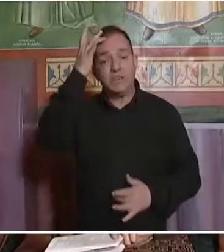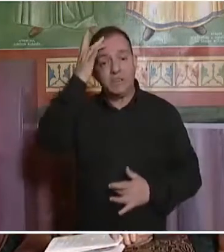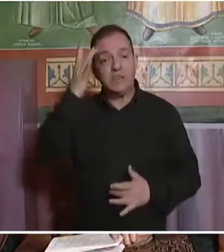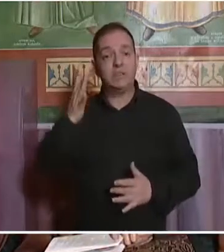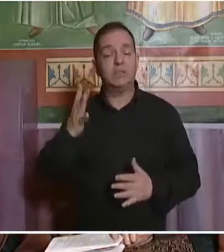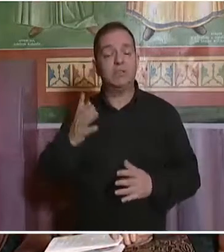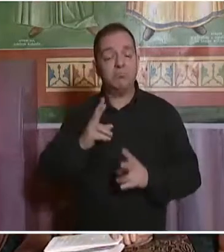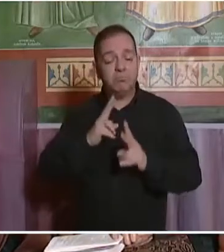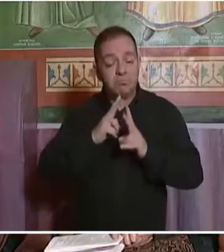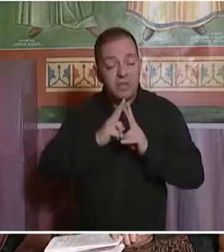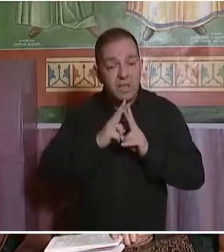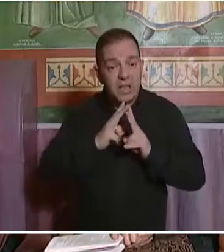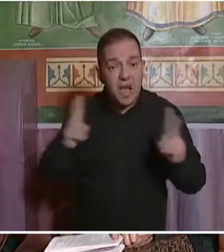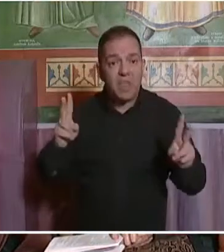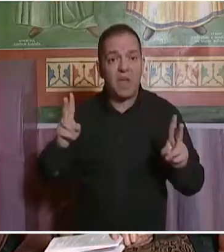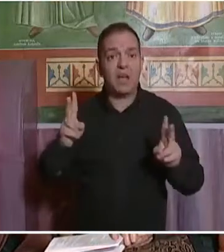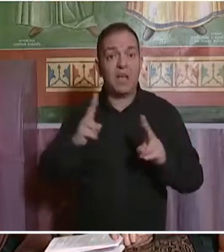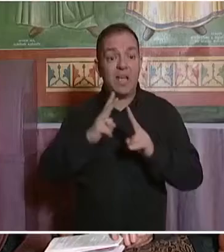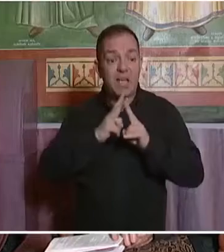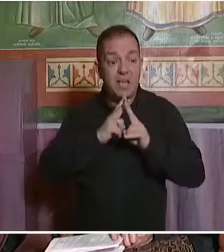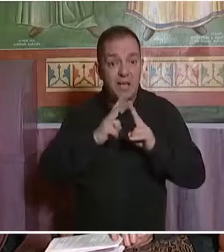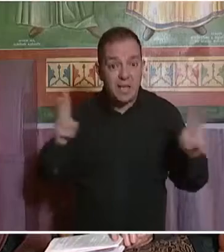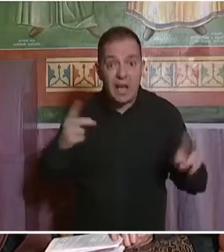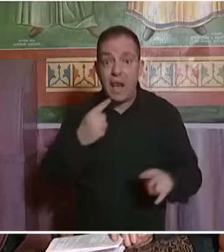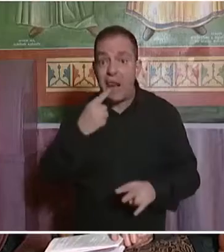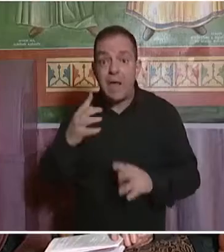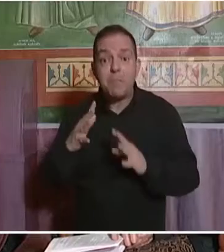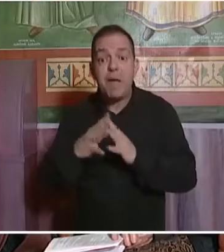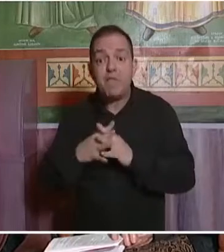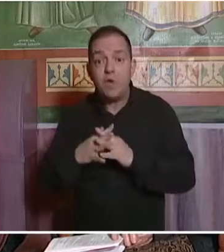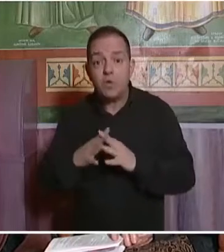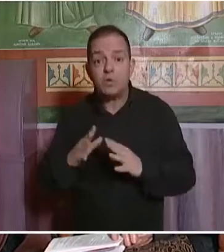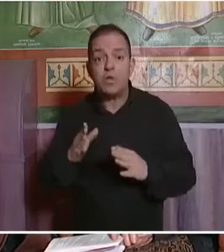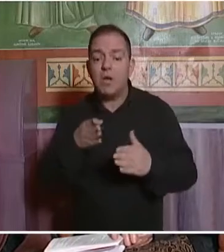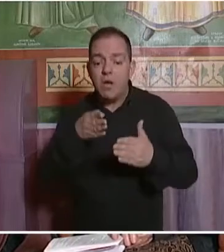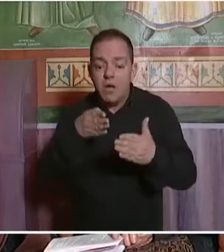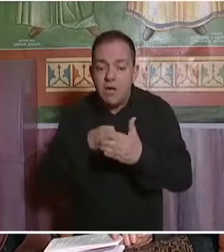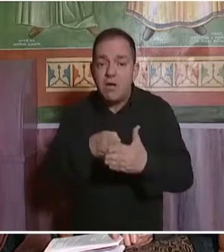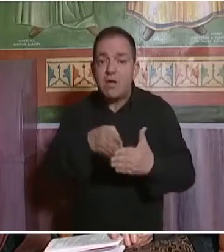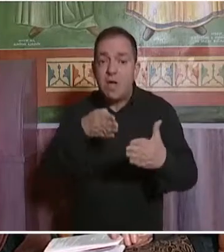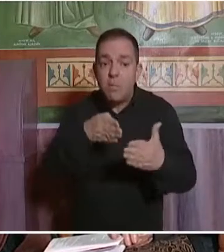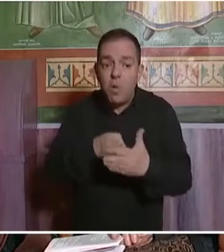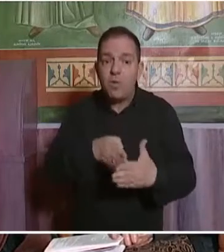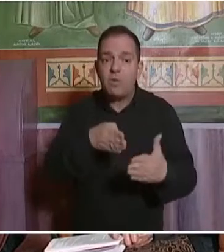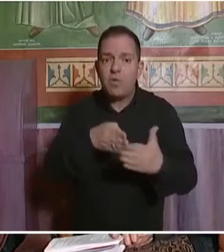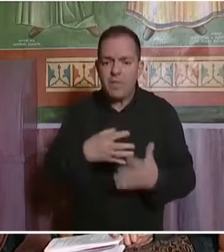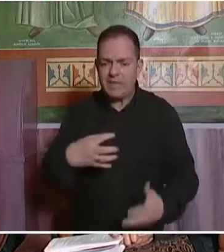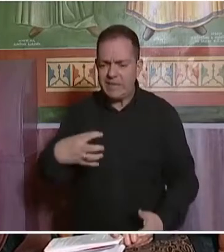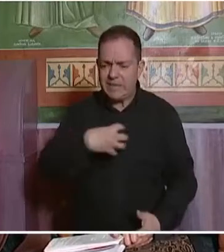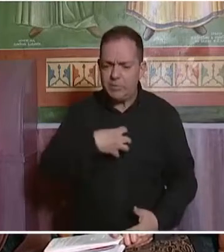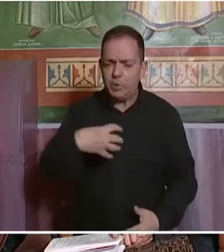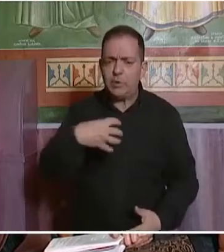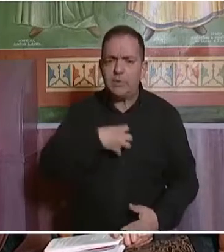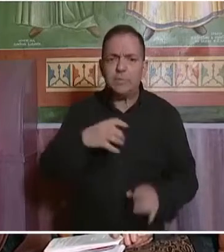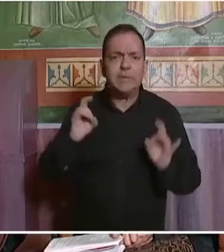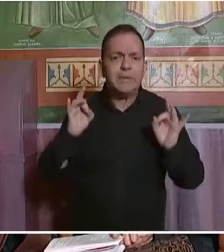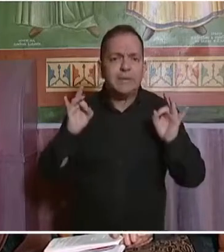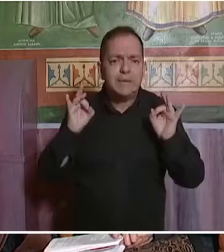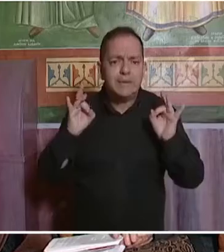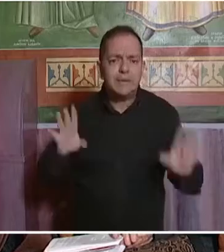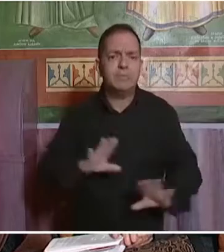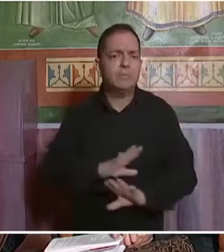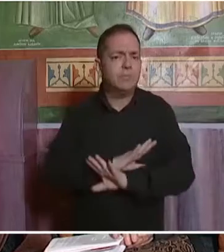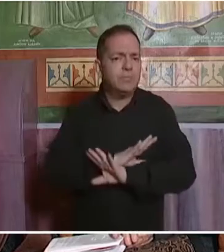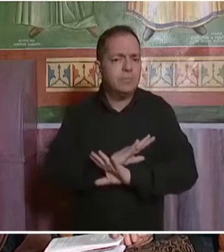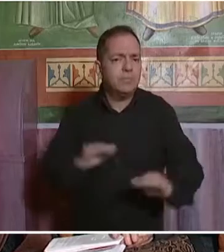και απρόσκοπτη, λέγει ο Απόστολος Παύλος, ανένοχη την συνείδησή μας. Και